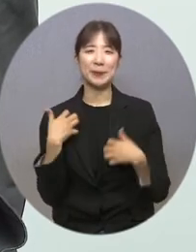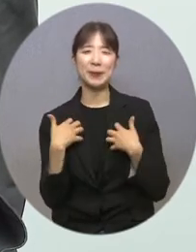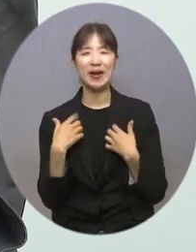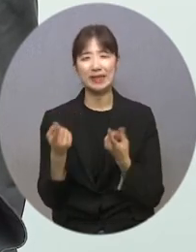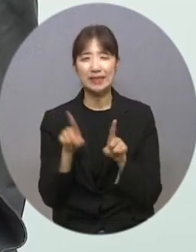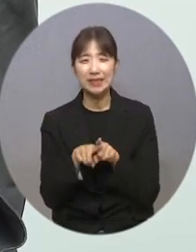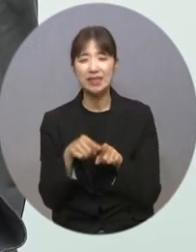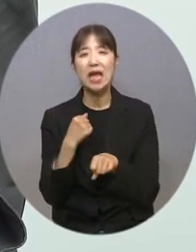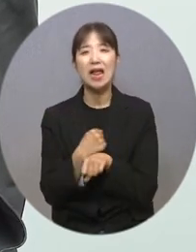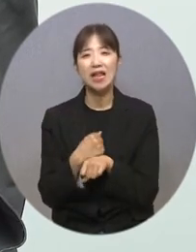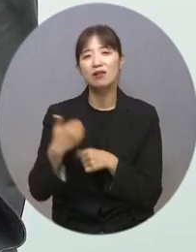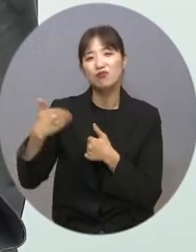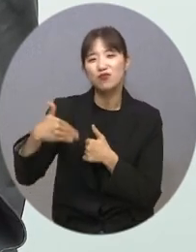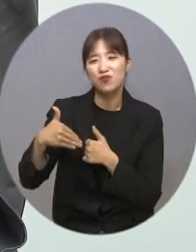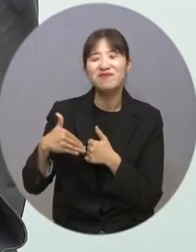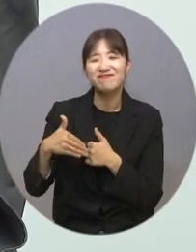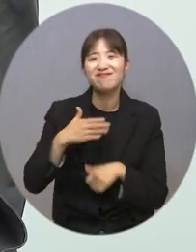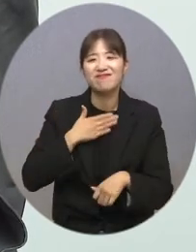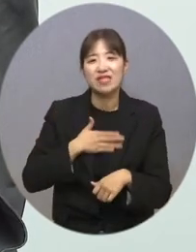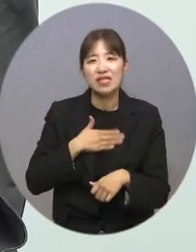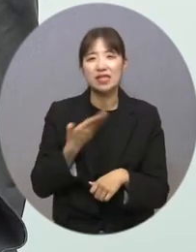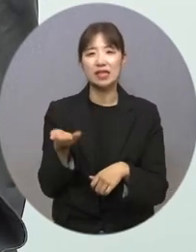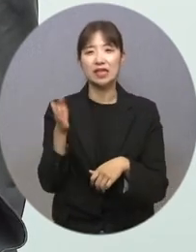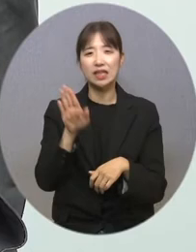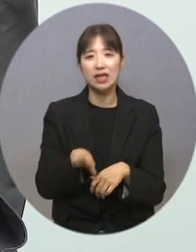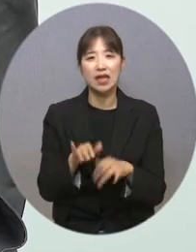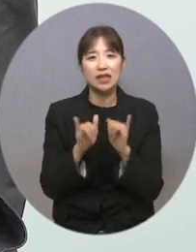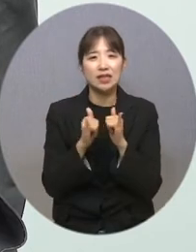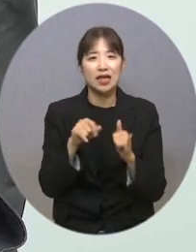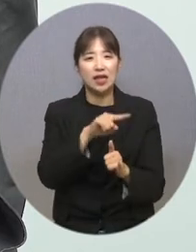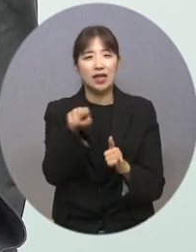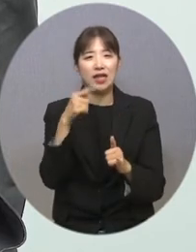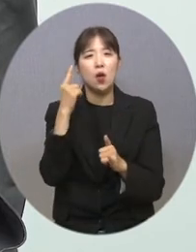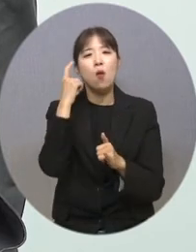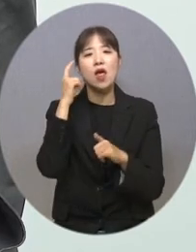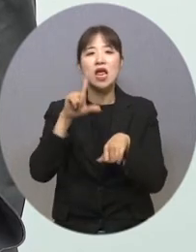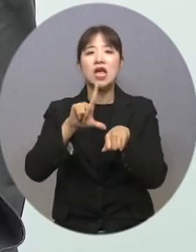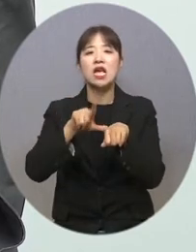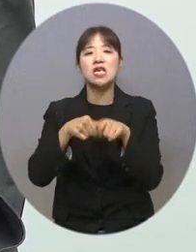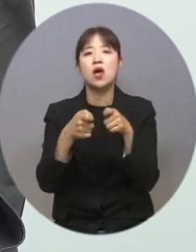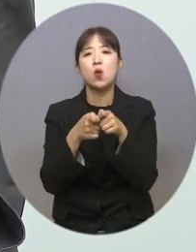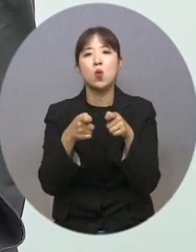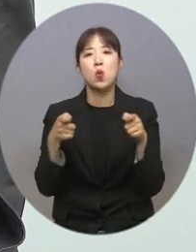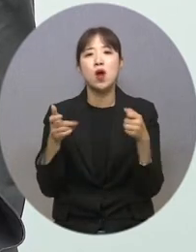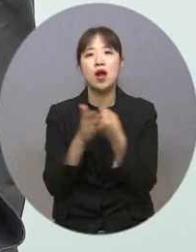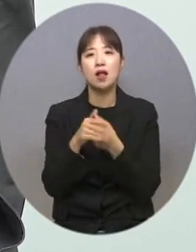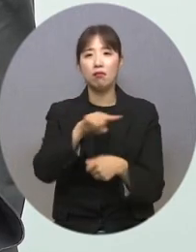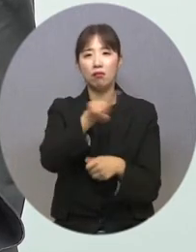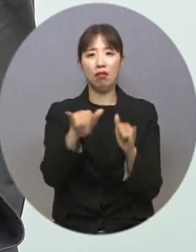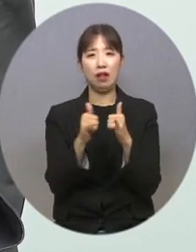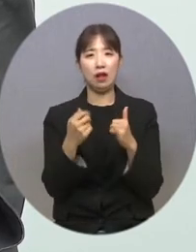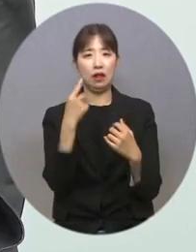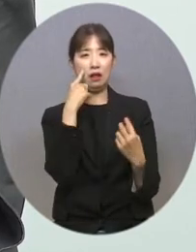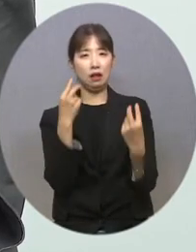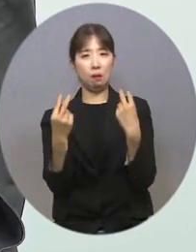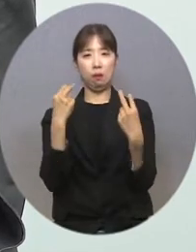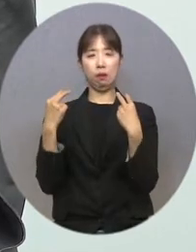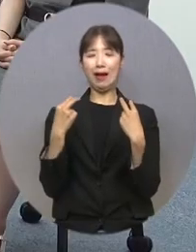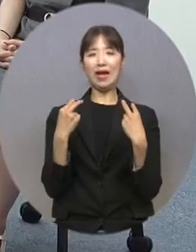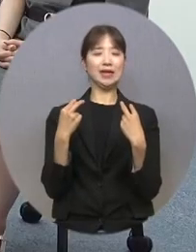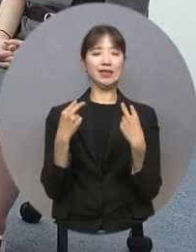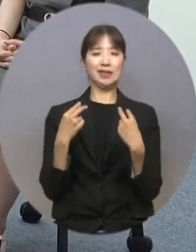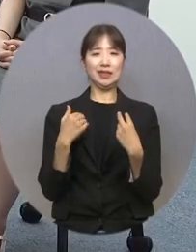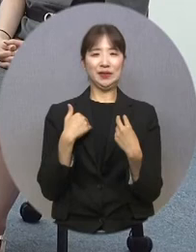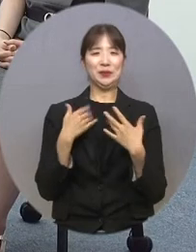좀 탔는데 눈초리 하하 오래 걸리니까 눈초리를 좀 받아 가지고 그 때부터 버스 9.2